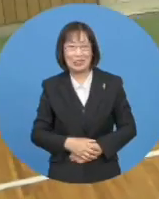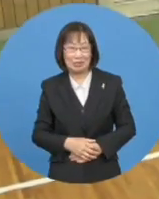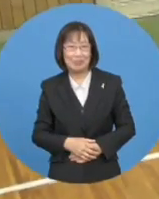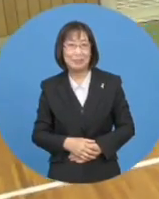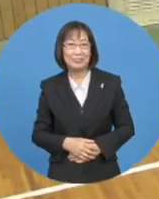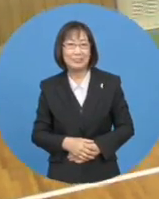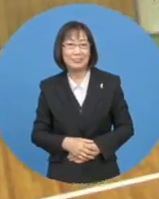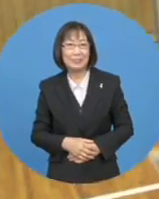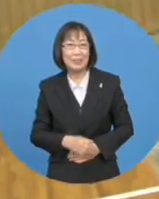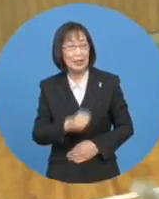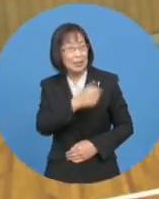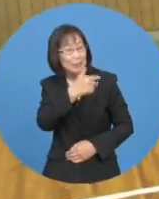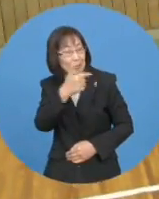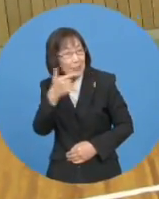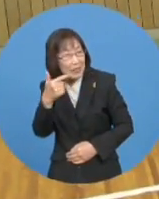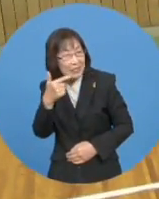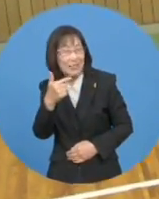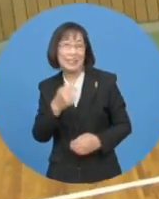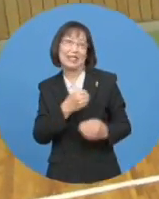めっちゃ緊張して